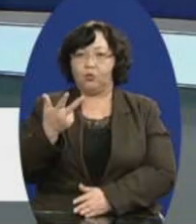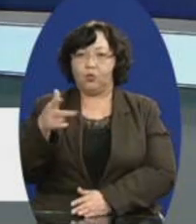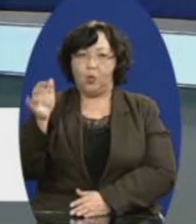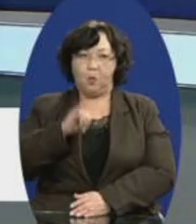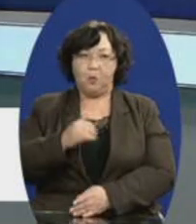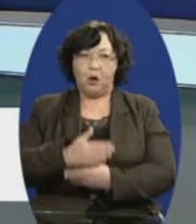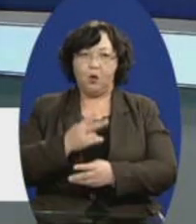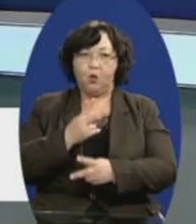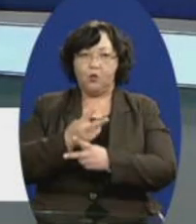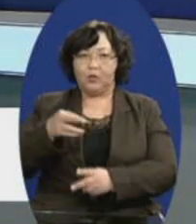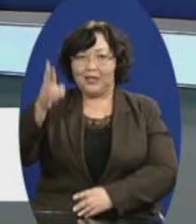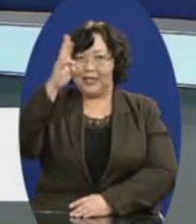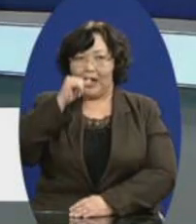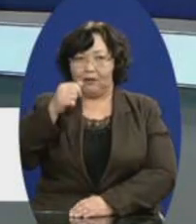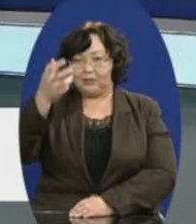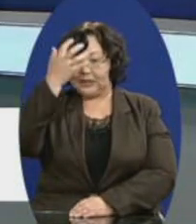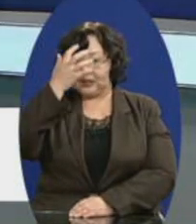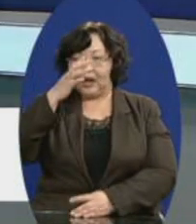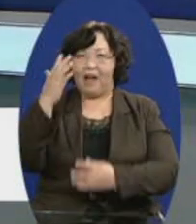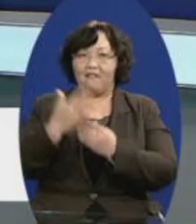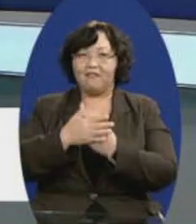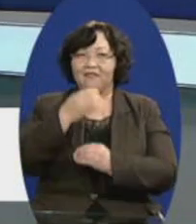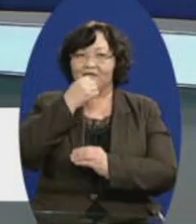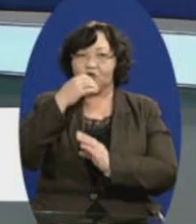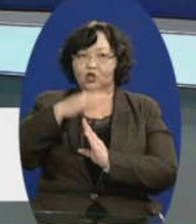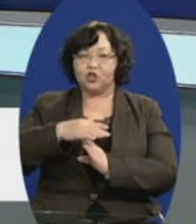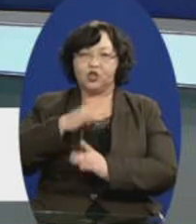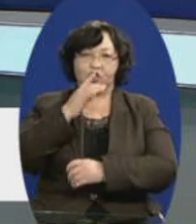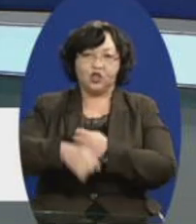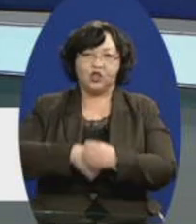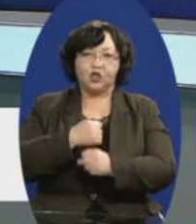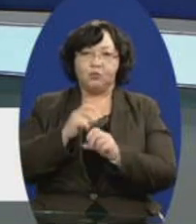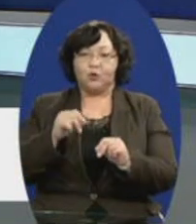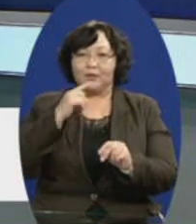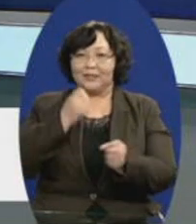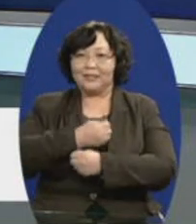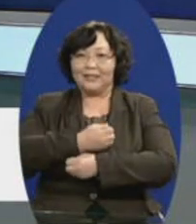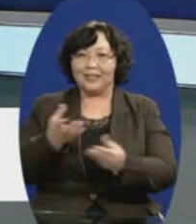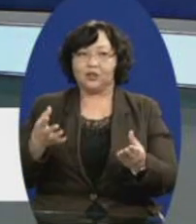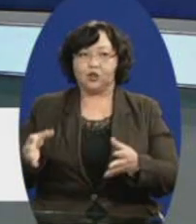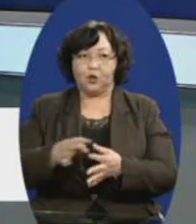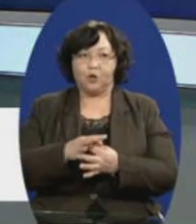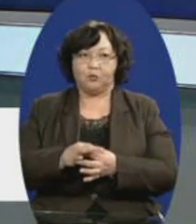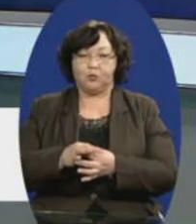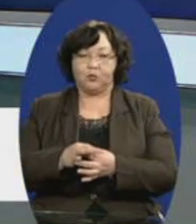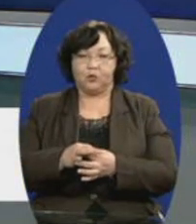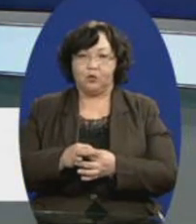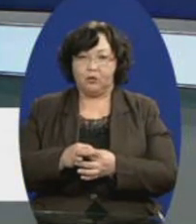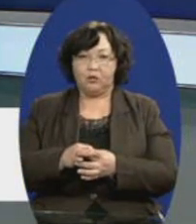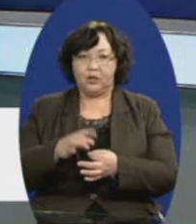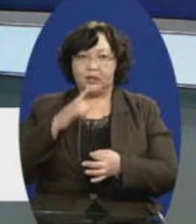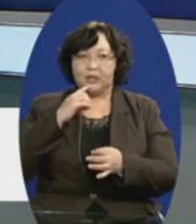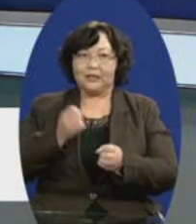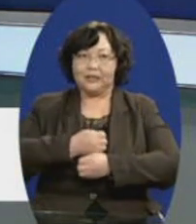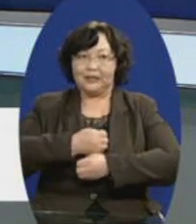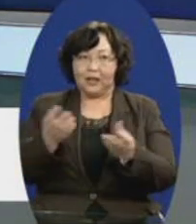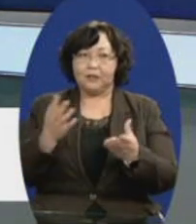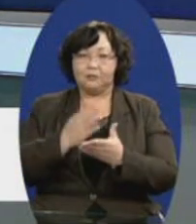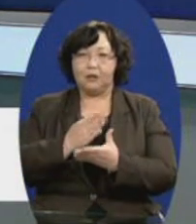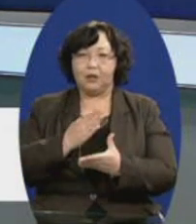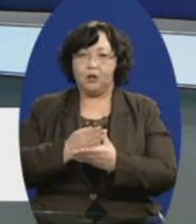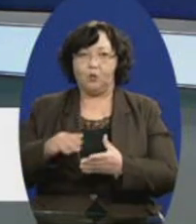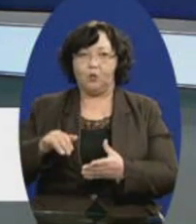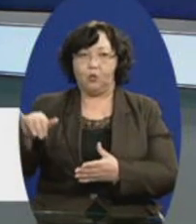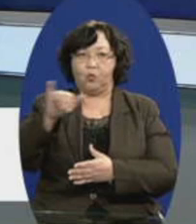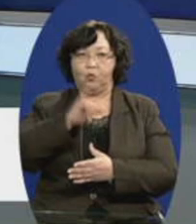хууль зүйн яам болон засгийн газраас авилгатай тэмцэх жил одоо зарсантай холбогдуулан эдгээр одоо зарлагдаад байгаа